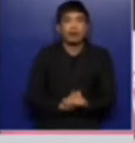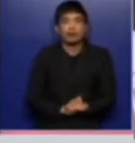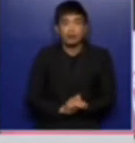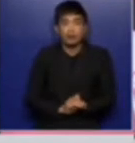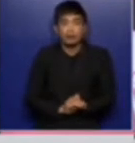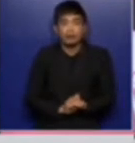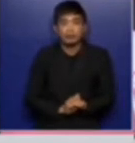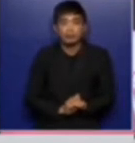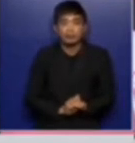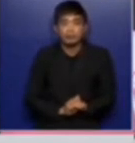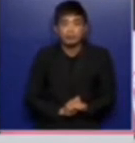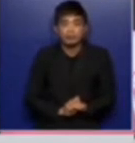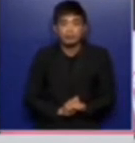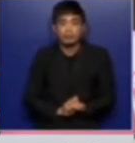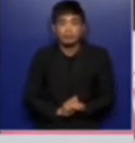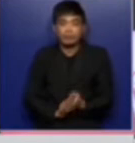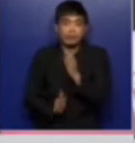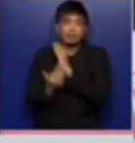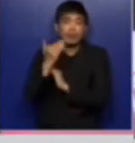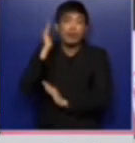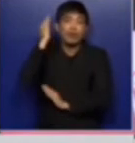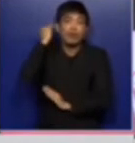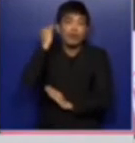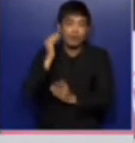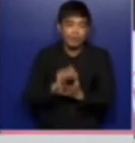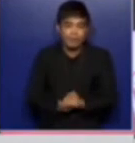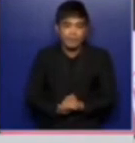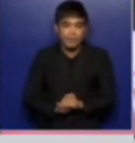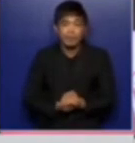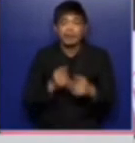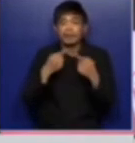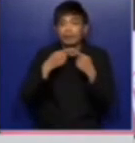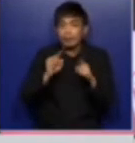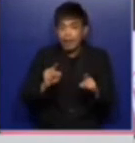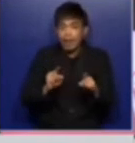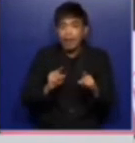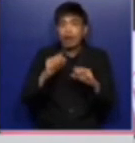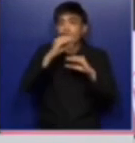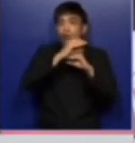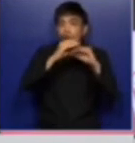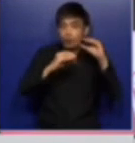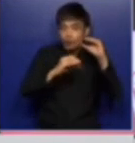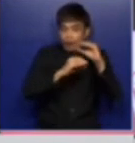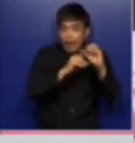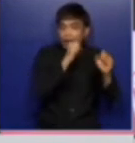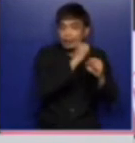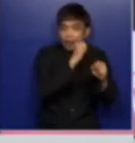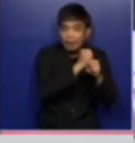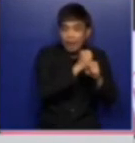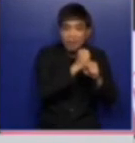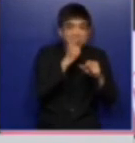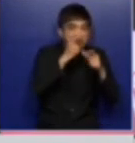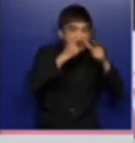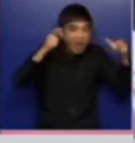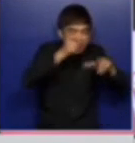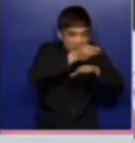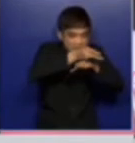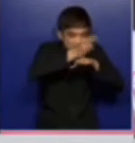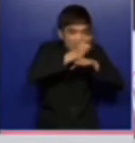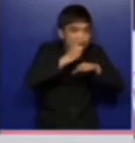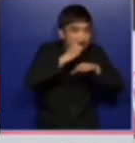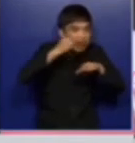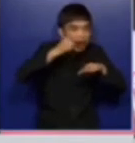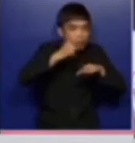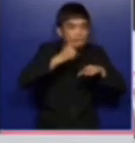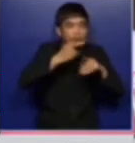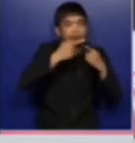อดีตแต่โครงการพัฒนาสร้างปืนใหญ่ขนาด155มม.กลับถูกรัฐบ